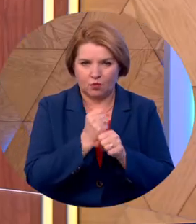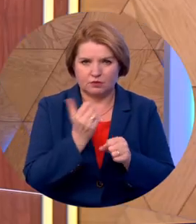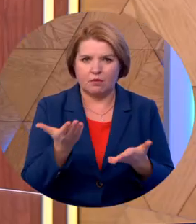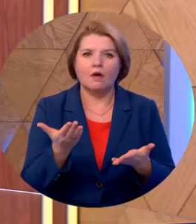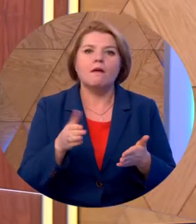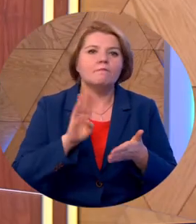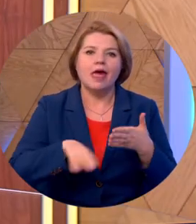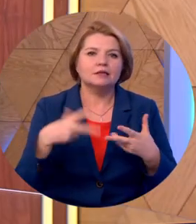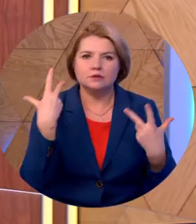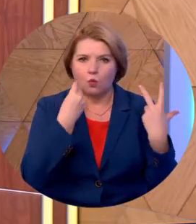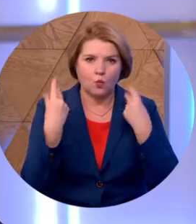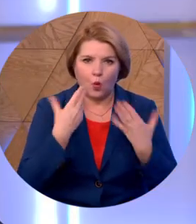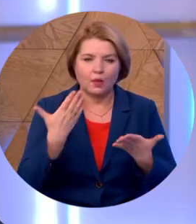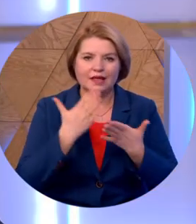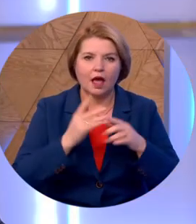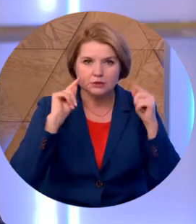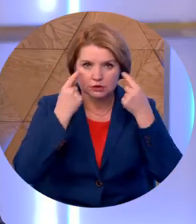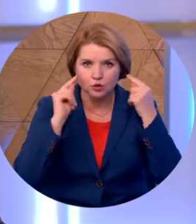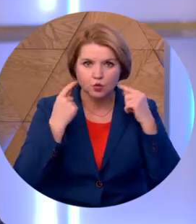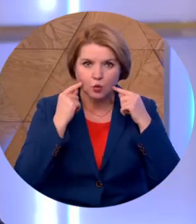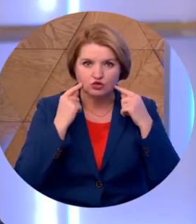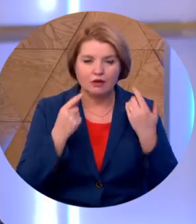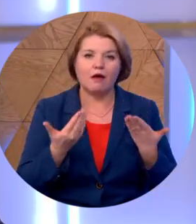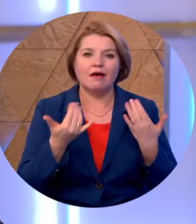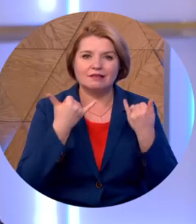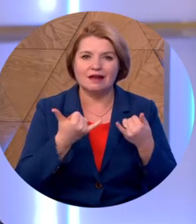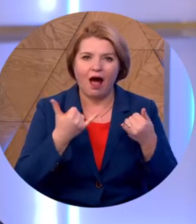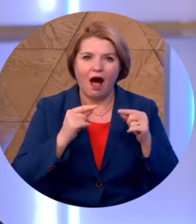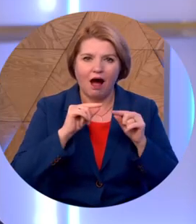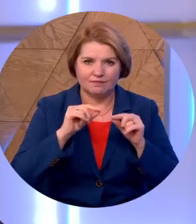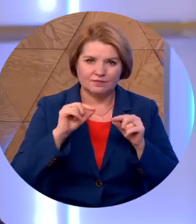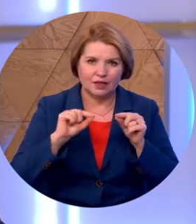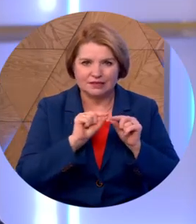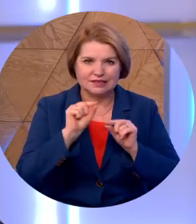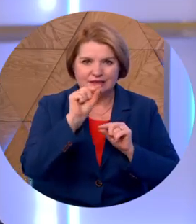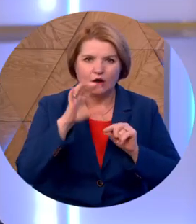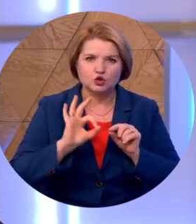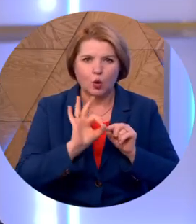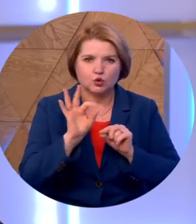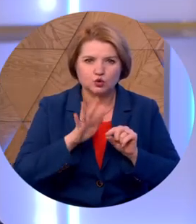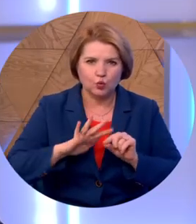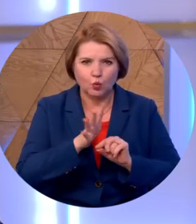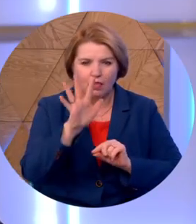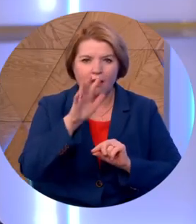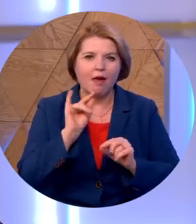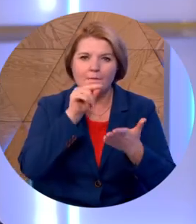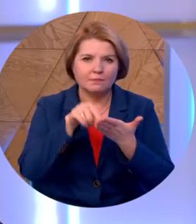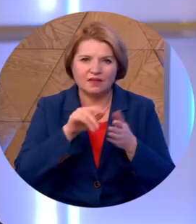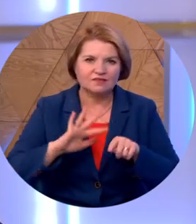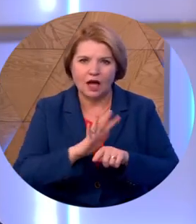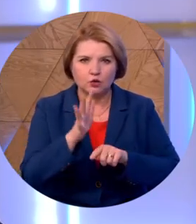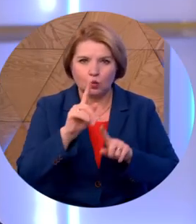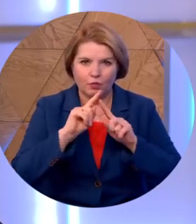есть точки где сосудов вероятность попадания в сосуды минимальная препарат распространяется По субдермальный